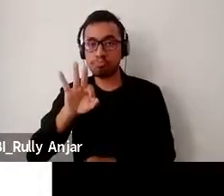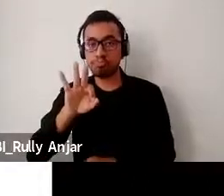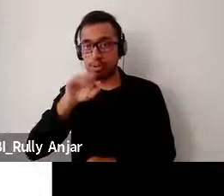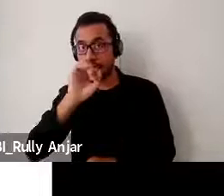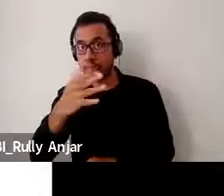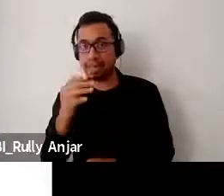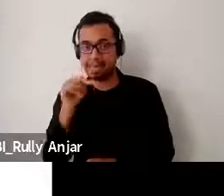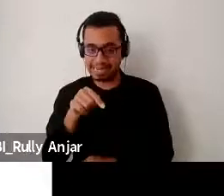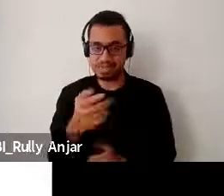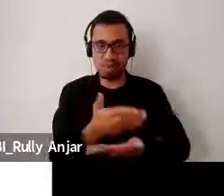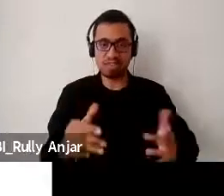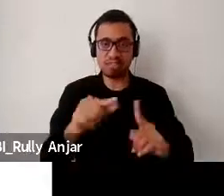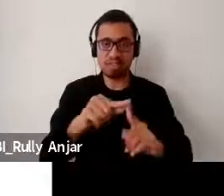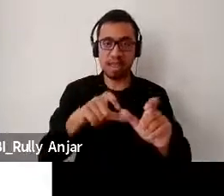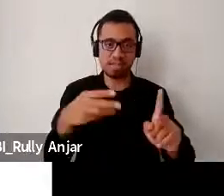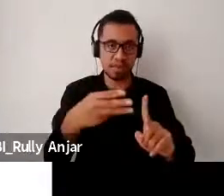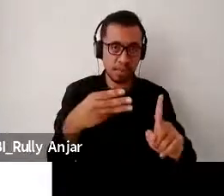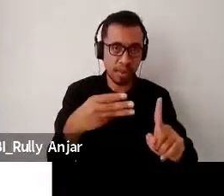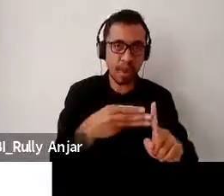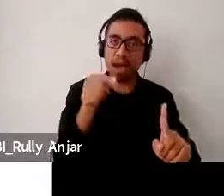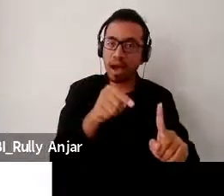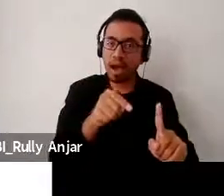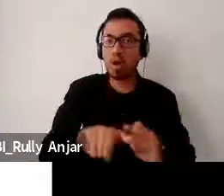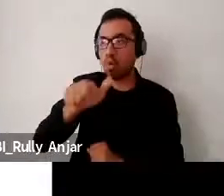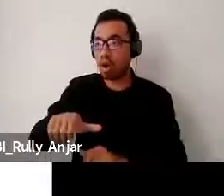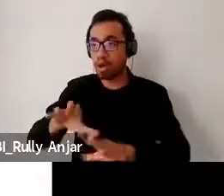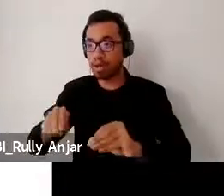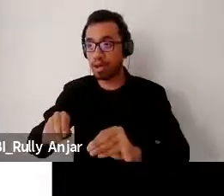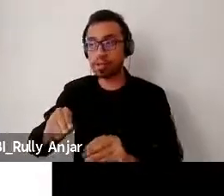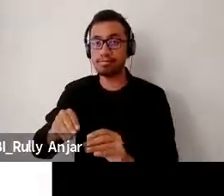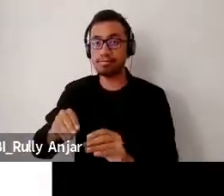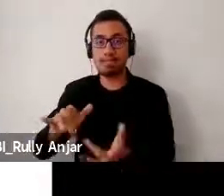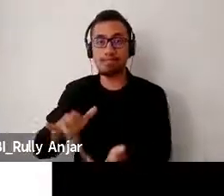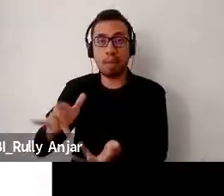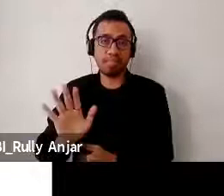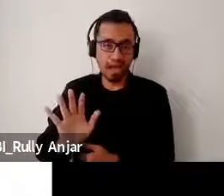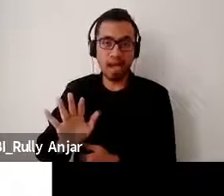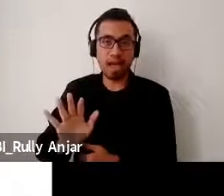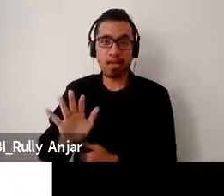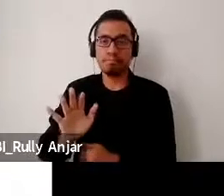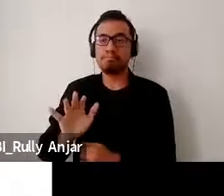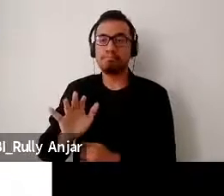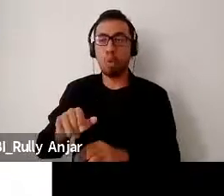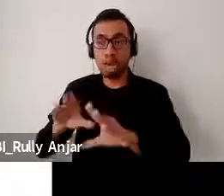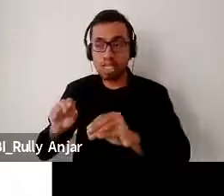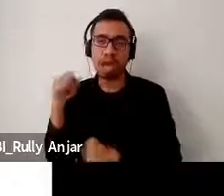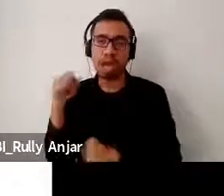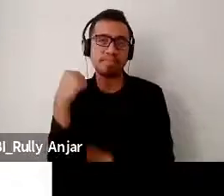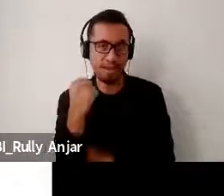besar, maka mereka yang bekerja di sektor informal itu sulit untuk bergerak ya. Maka tadi ada